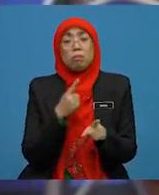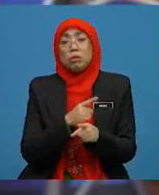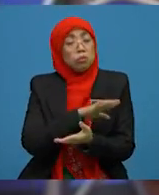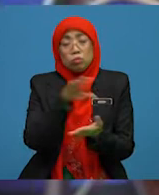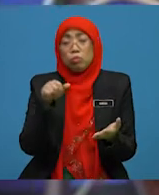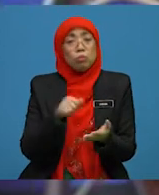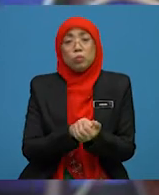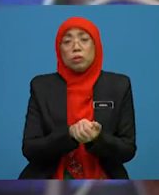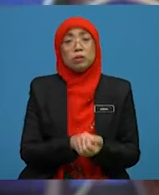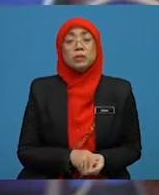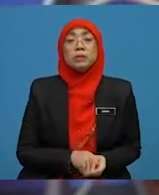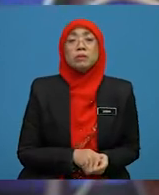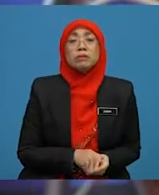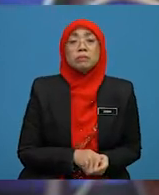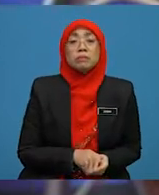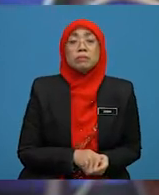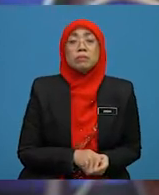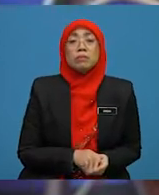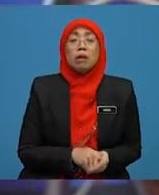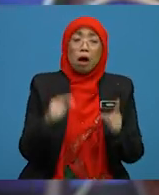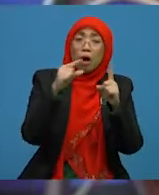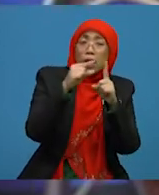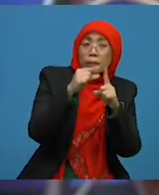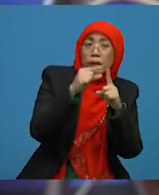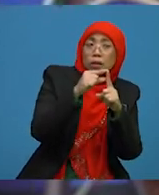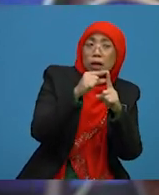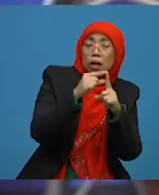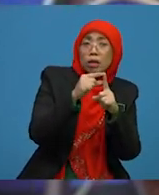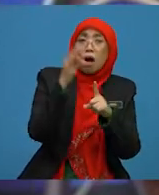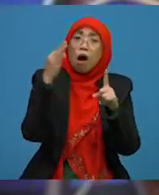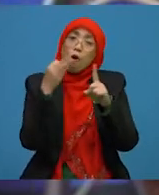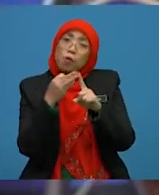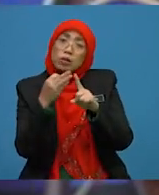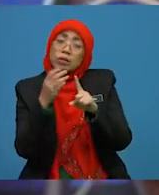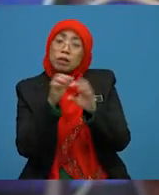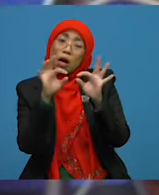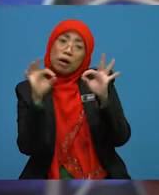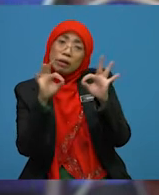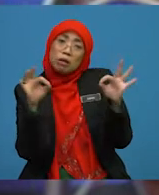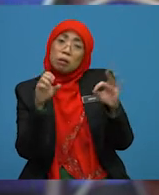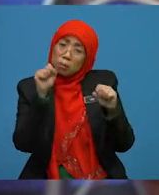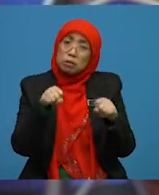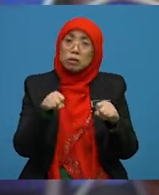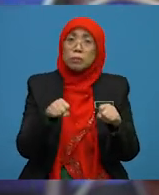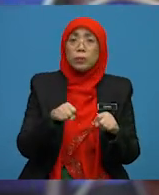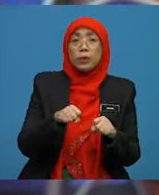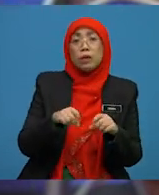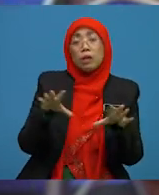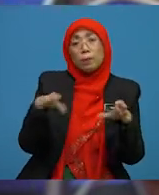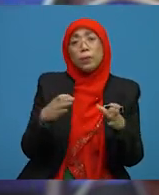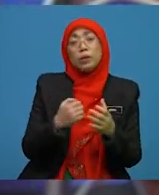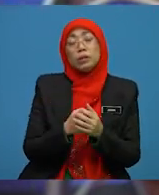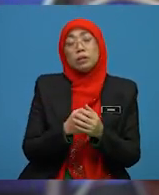sesuatu perkataan atau frasa, dan pelajar juga seharusnya menjelaskan pengertian